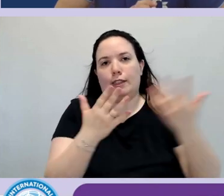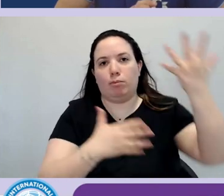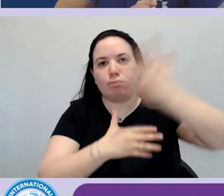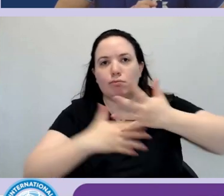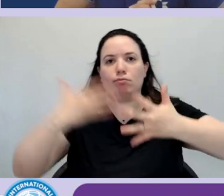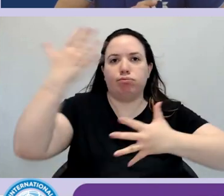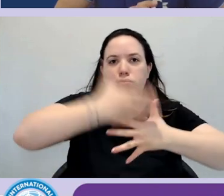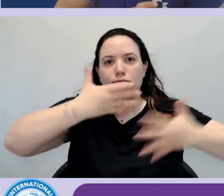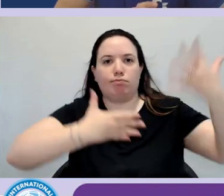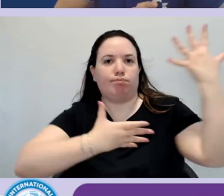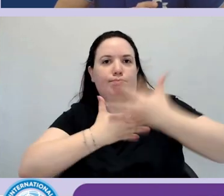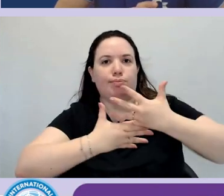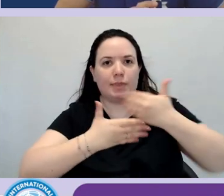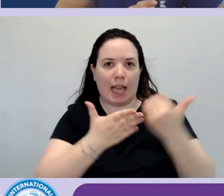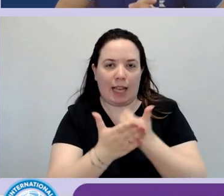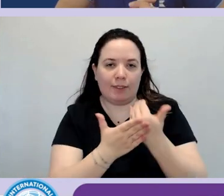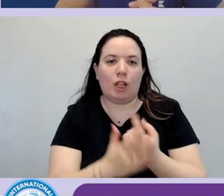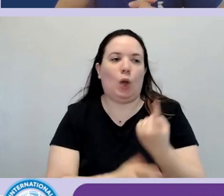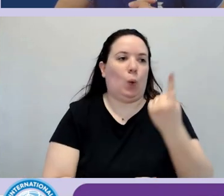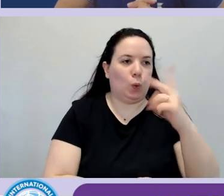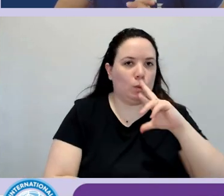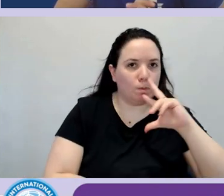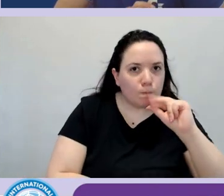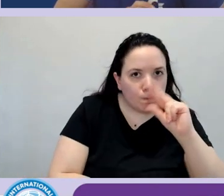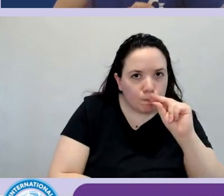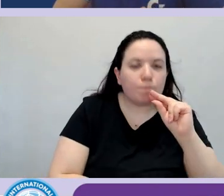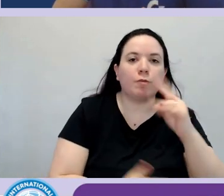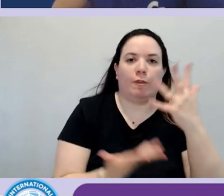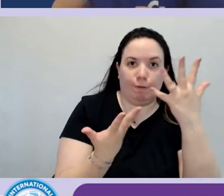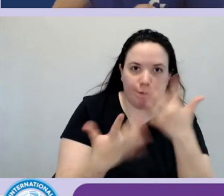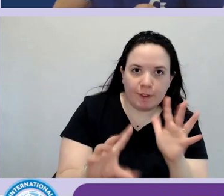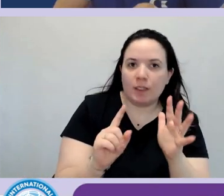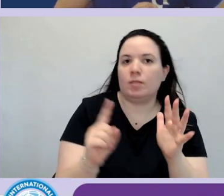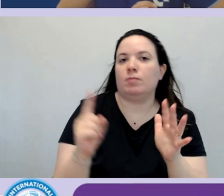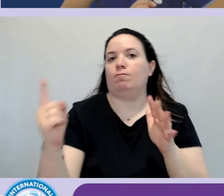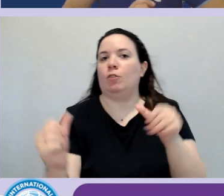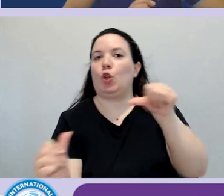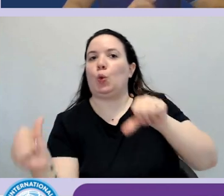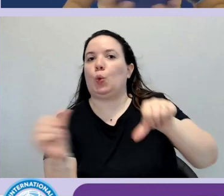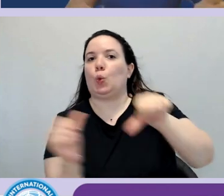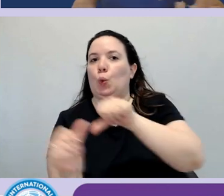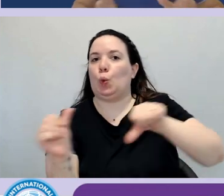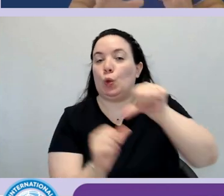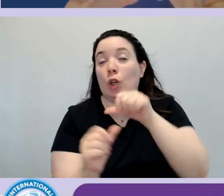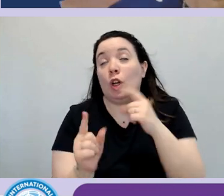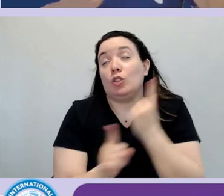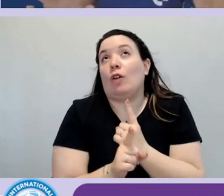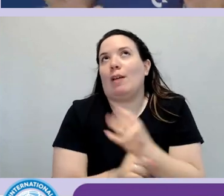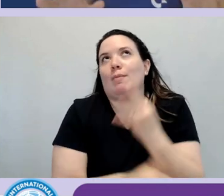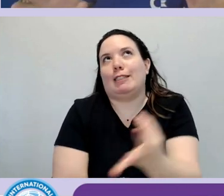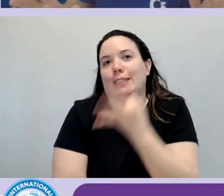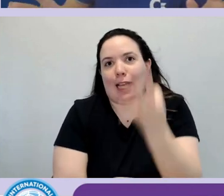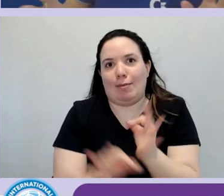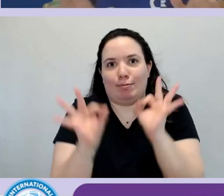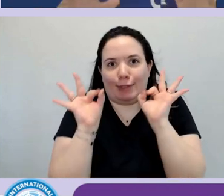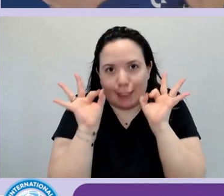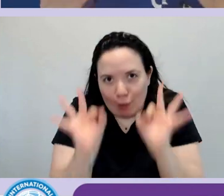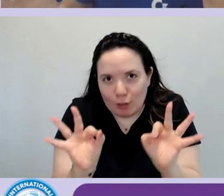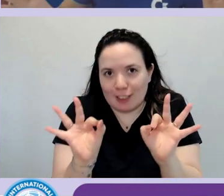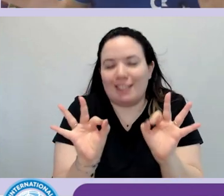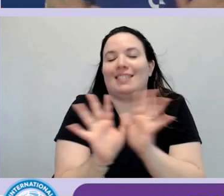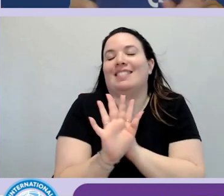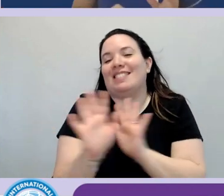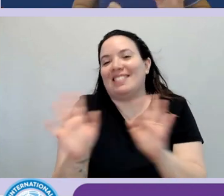sovrapposizione Ma ci deve essere una persona parla e poi parla L'altra l'altra persona cosa che dovrebbe essere diciamo